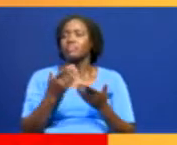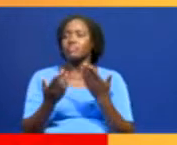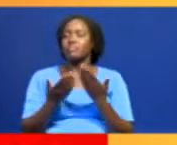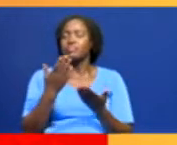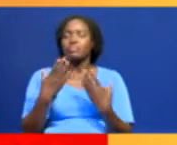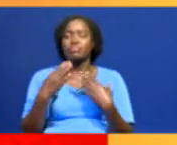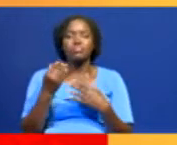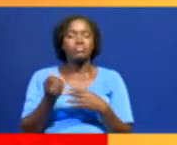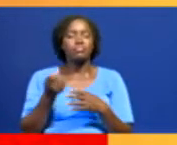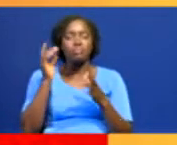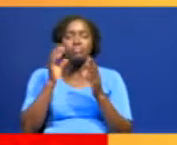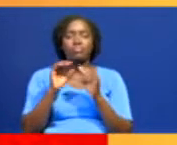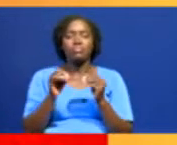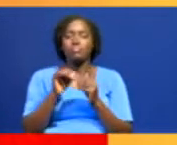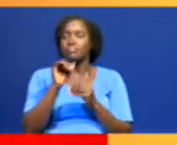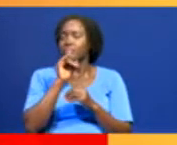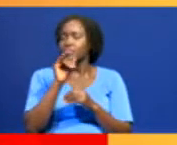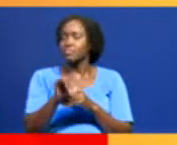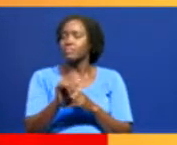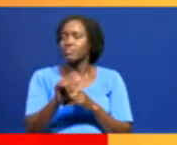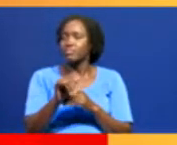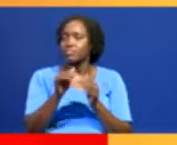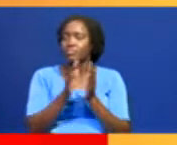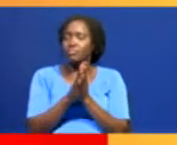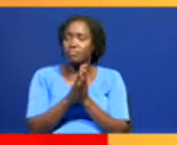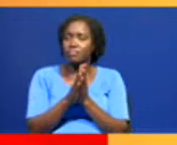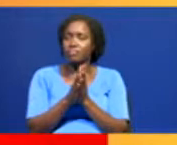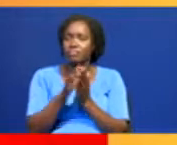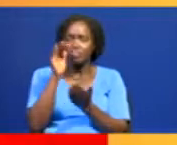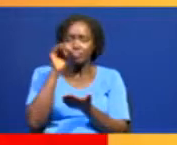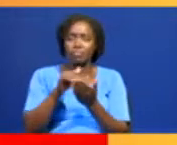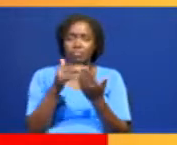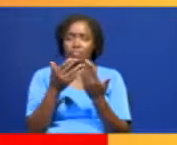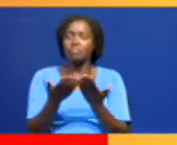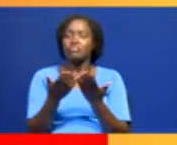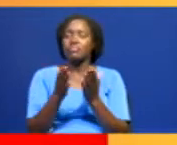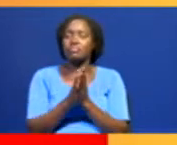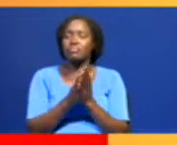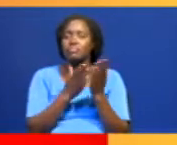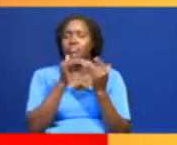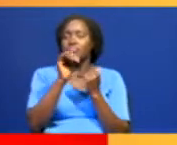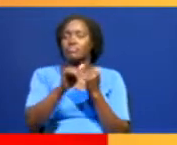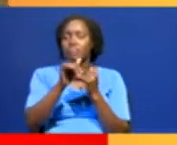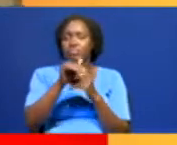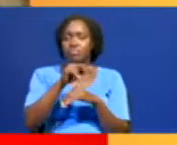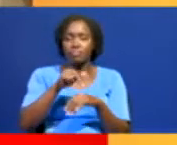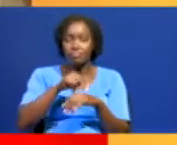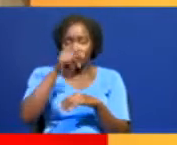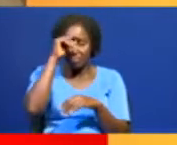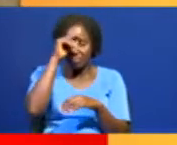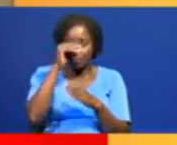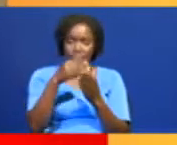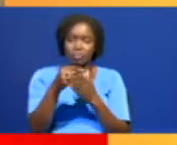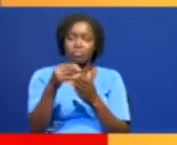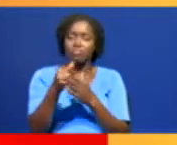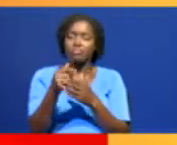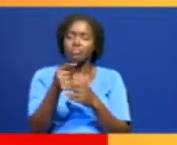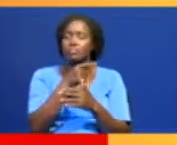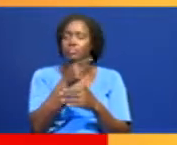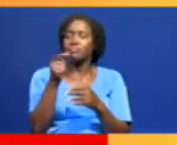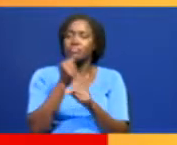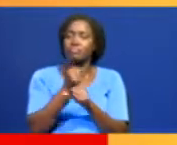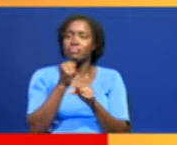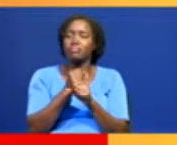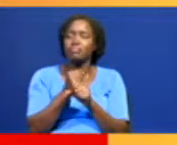watu hawakuelewa ni gharama ya maisha itapunguzwa vipi. Watu wengi walitarajia kwamba serikali itakuja ikatoa fedha zikafanya zile